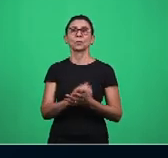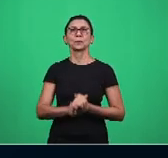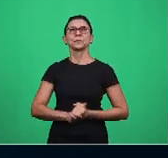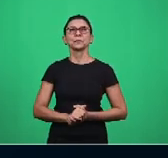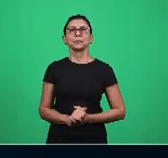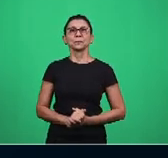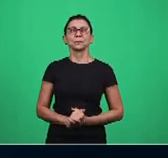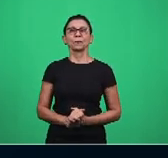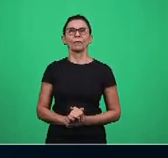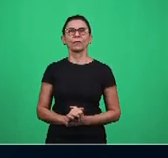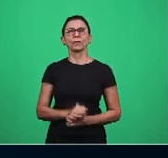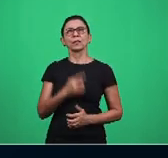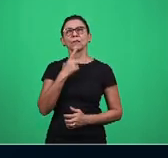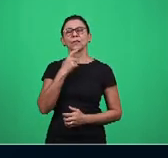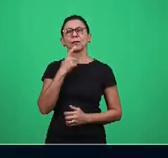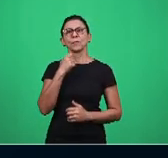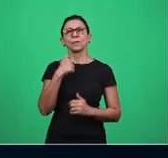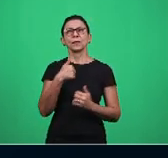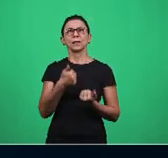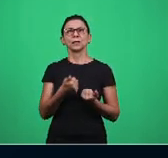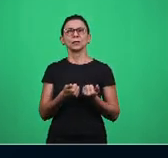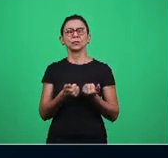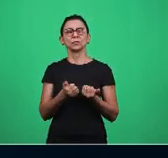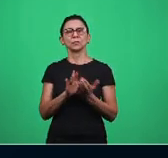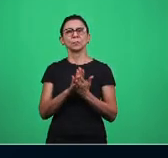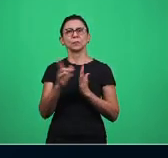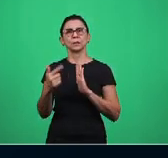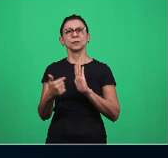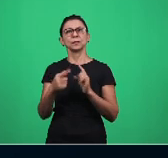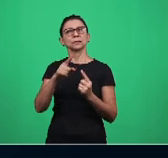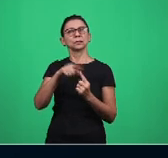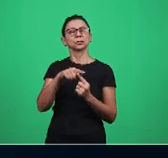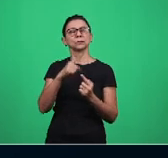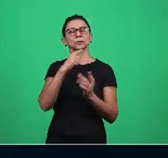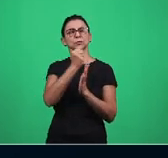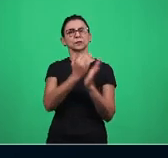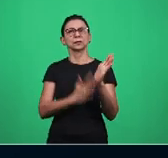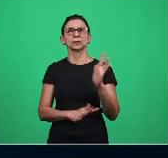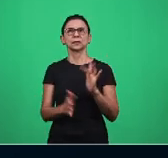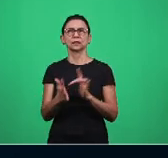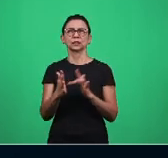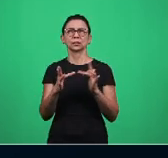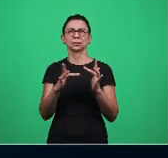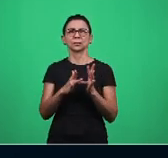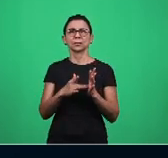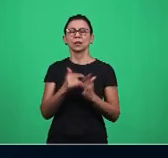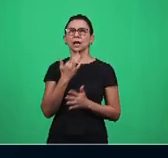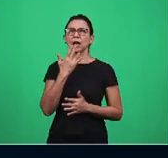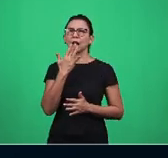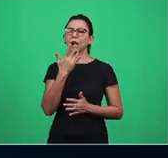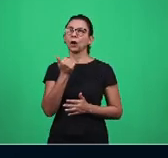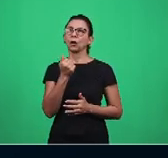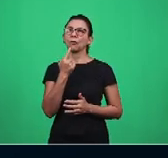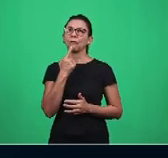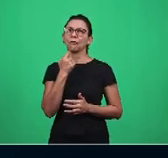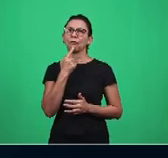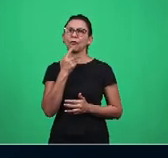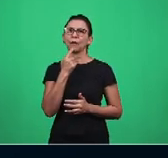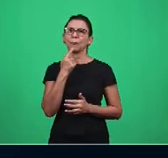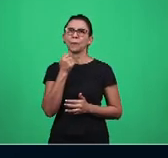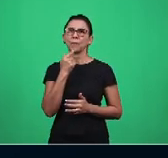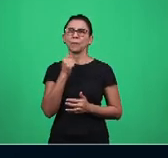carmésin, parle du sang de Jésus, la vie de Jésus apportée de l'éternité sous la forme du Saint-Esprit. La pourpre